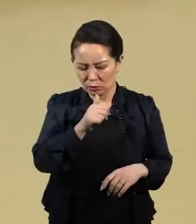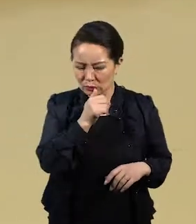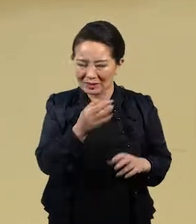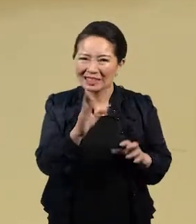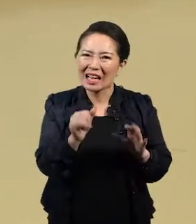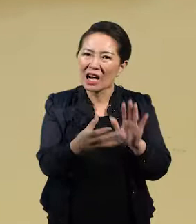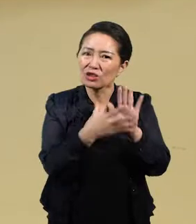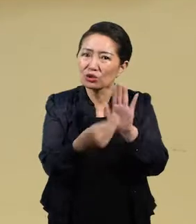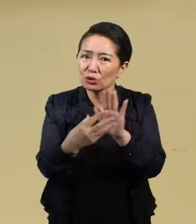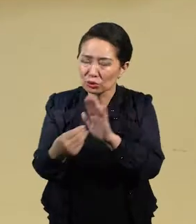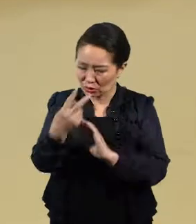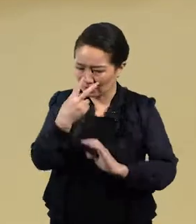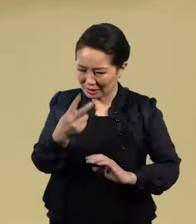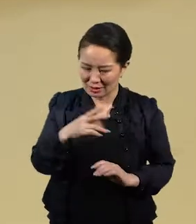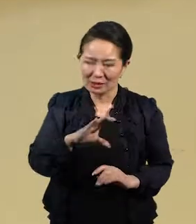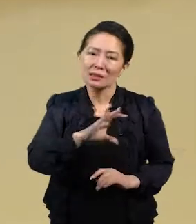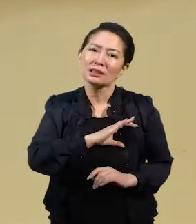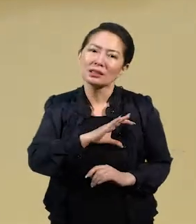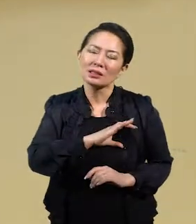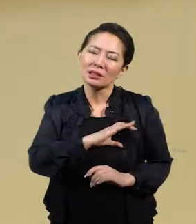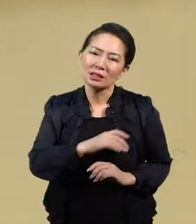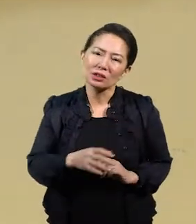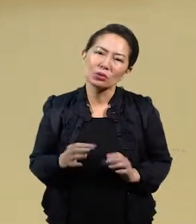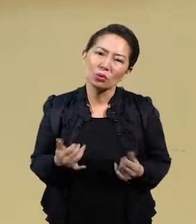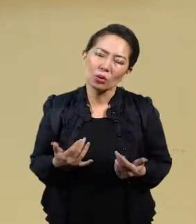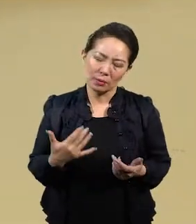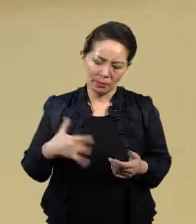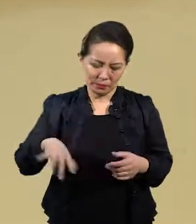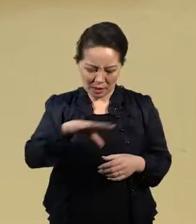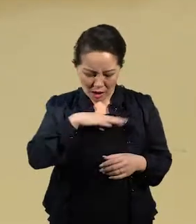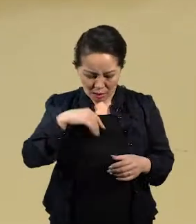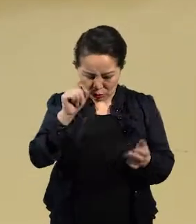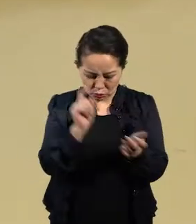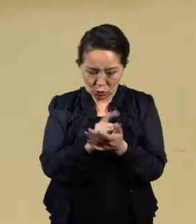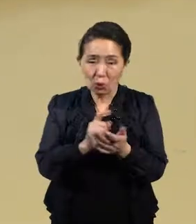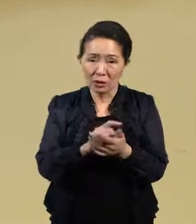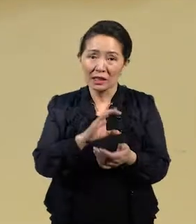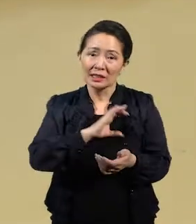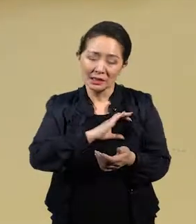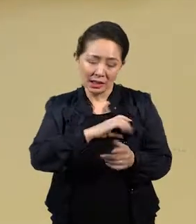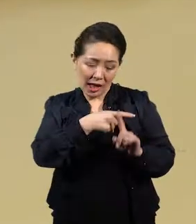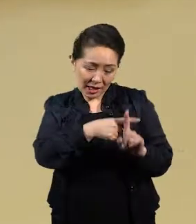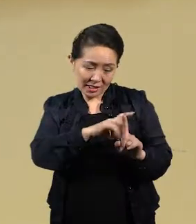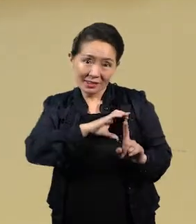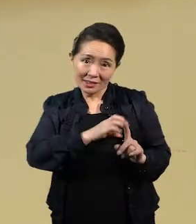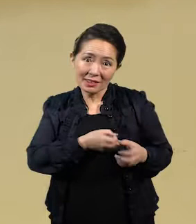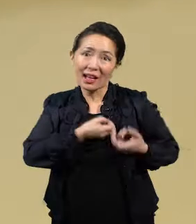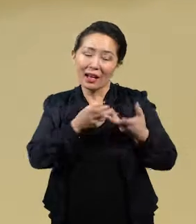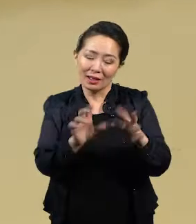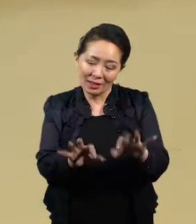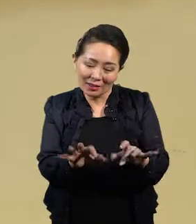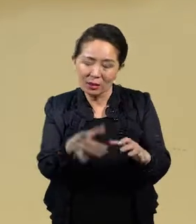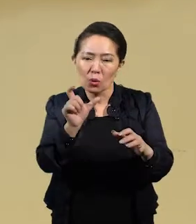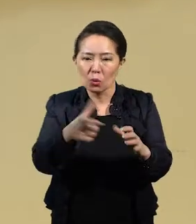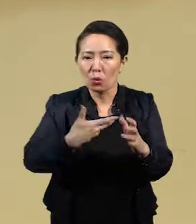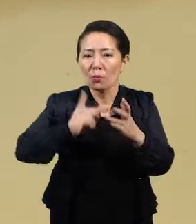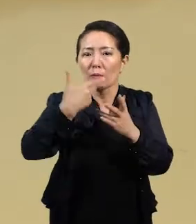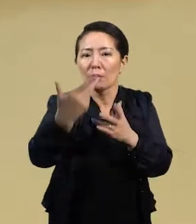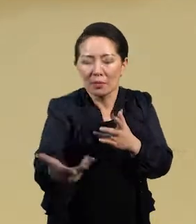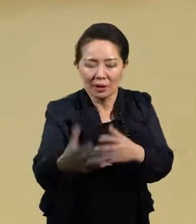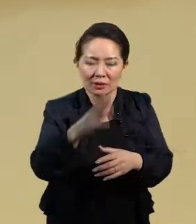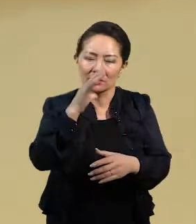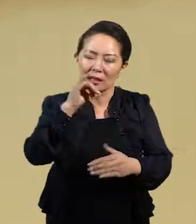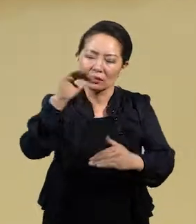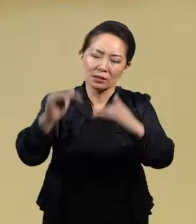Тэгээд сэтгэгдэл гэдэг бол одоо бидний хувьд хамгийн чухал зүйлсийн нэг эрэг сэтгэлийг та одоо хин нэгэнд үлдээн тэр хүний насны